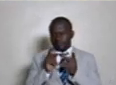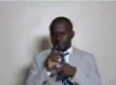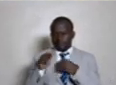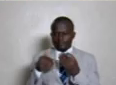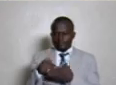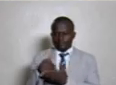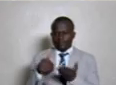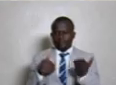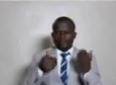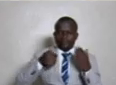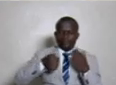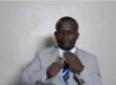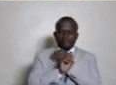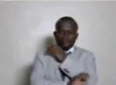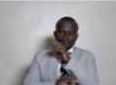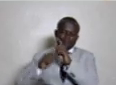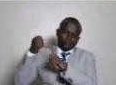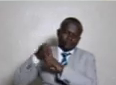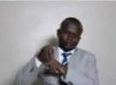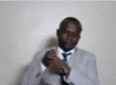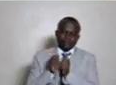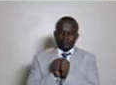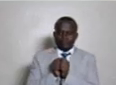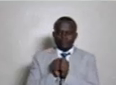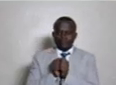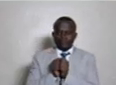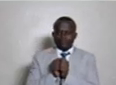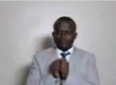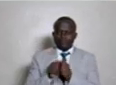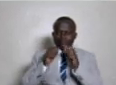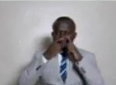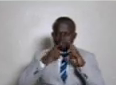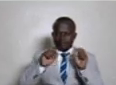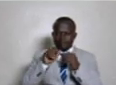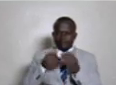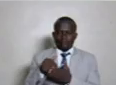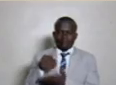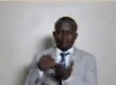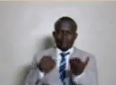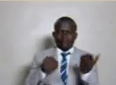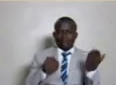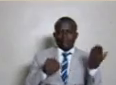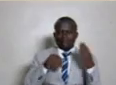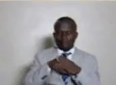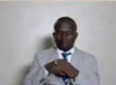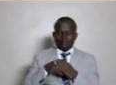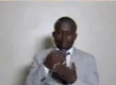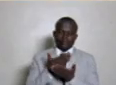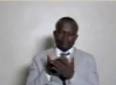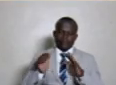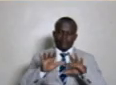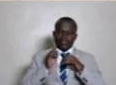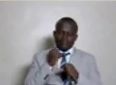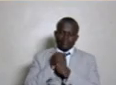nacyo ahanini igihugu kiba giharanira. Mu ijambo yavugiye mu muhango wo kurahira ko abayobozi bashya baherutse gushyirwa mu myanya, yabasabye kwirinda